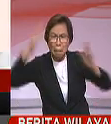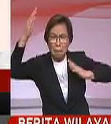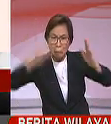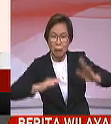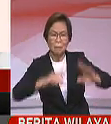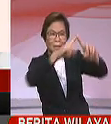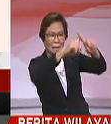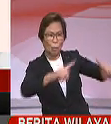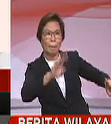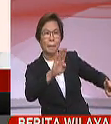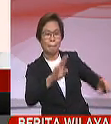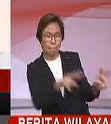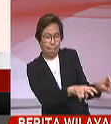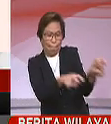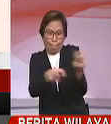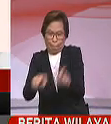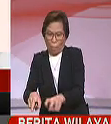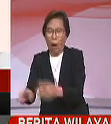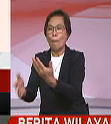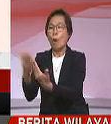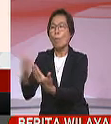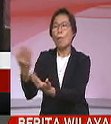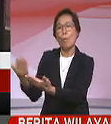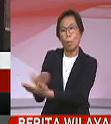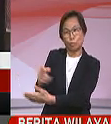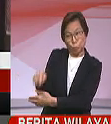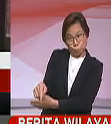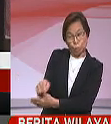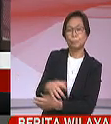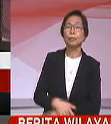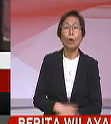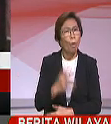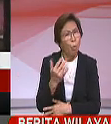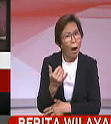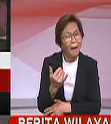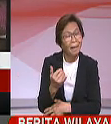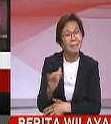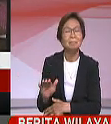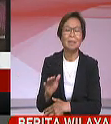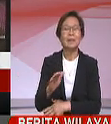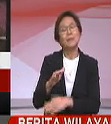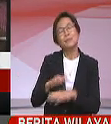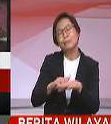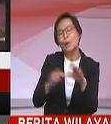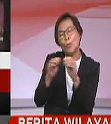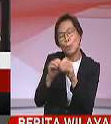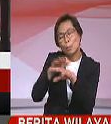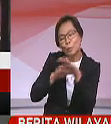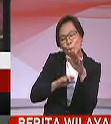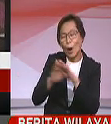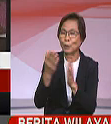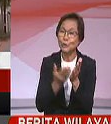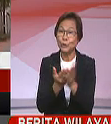Edi Dewi dipindahkan ke kemudahan baharu itu ini bertujuan memberi mereka lebih keesaan